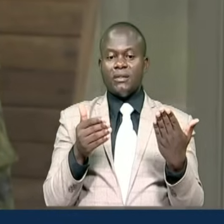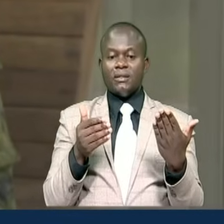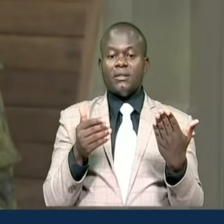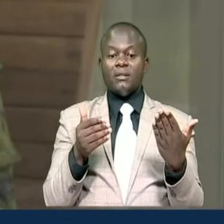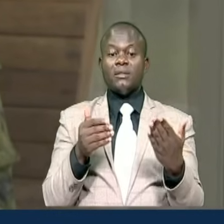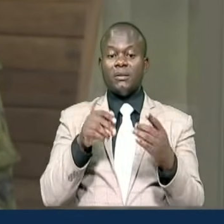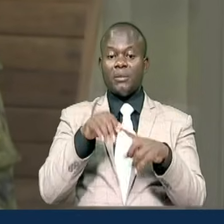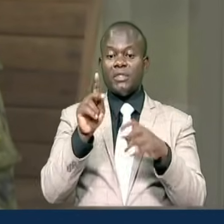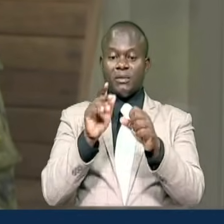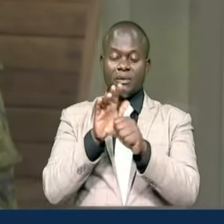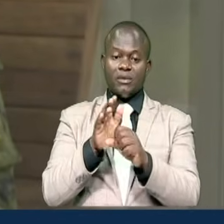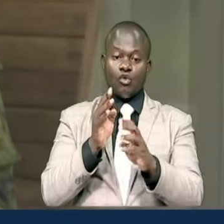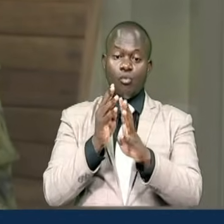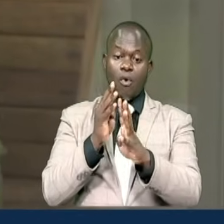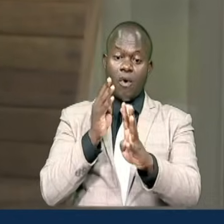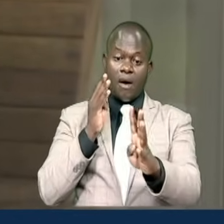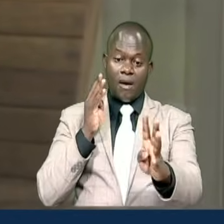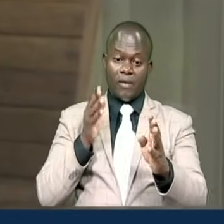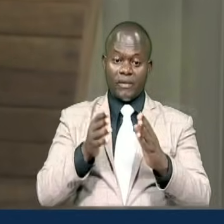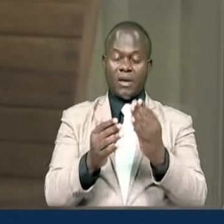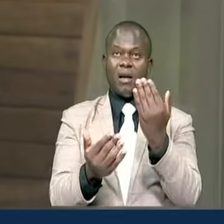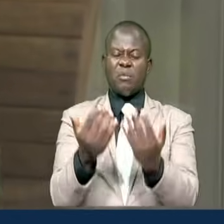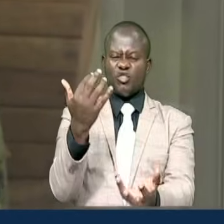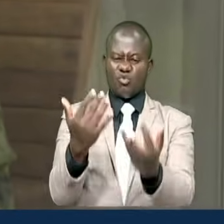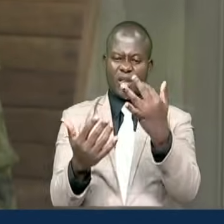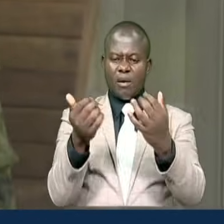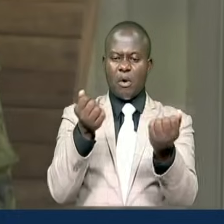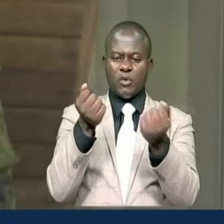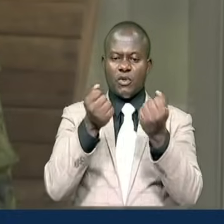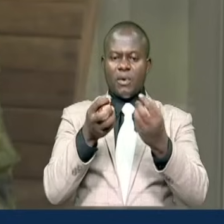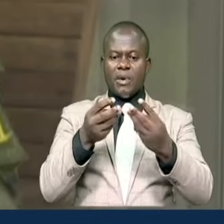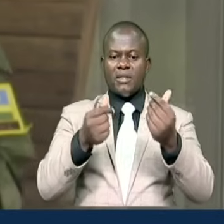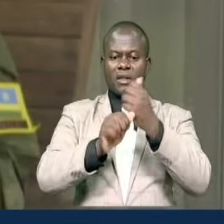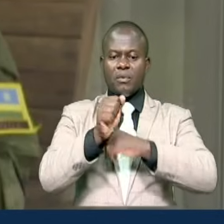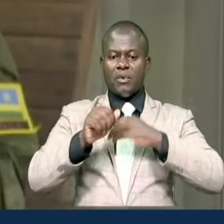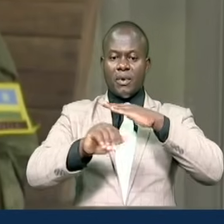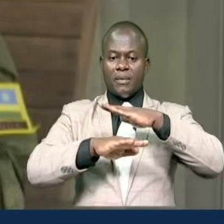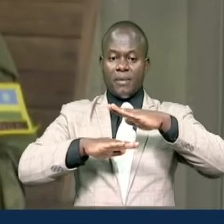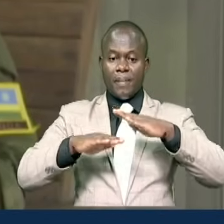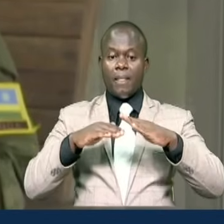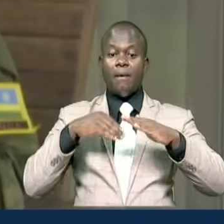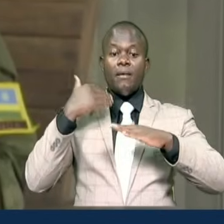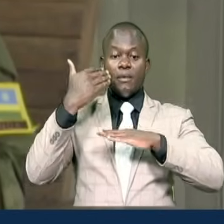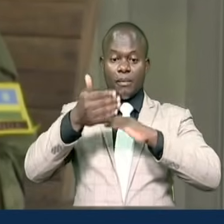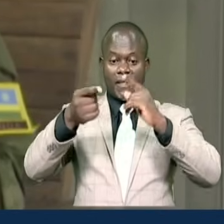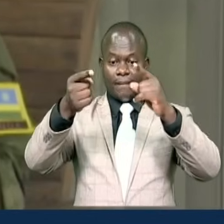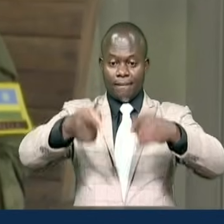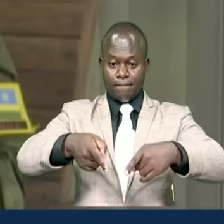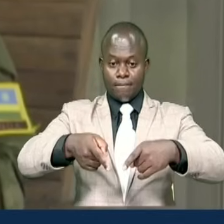by'ihebe ku muhanda, batwika amamodoka, bangiza ibikorwa remezo. So tuhageze rero